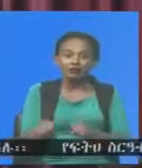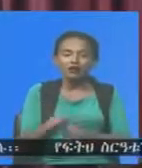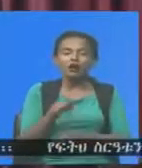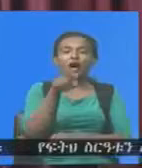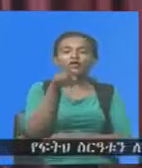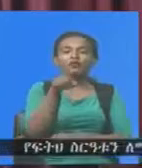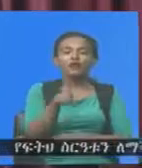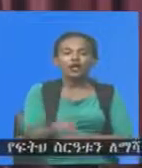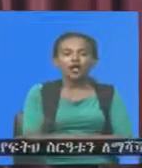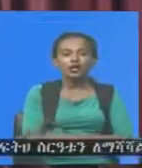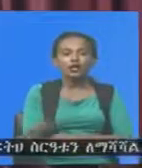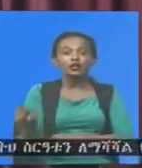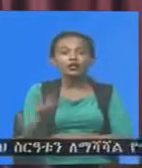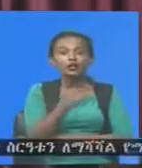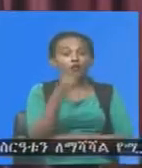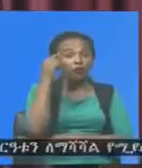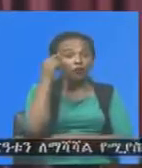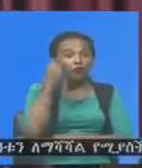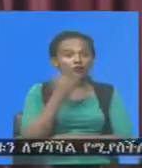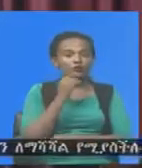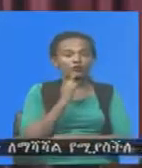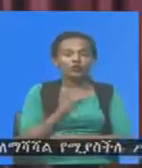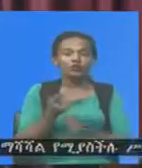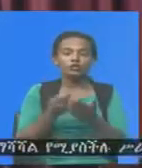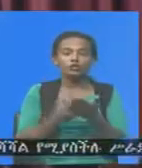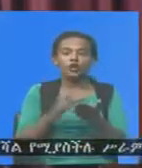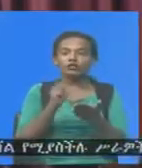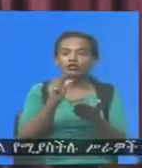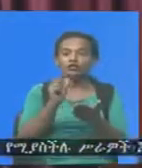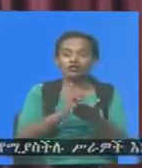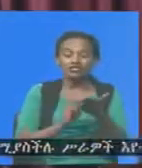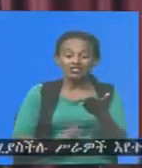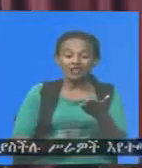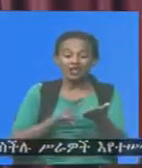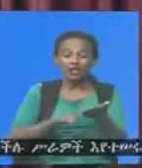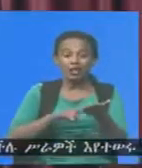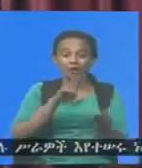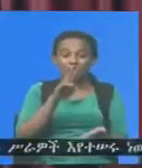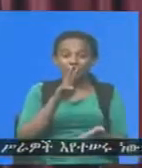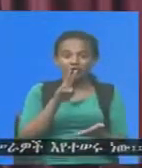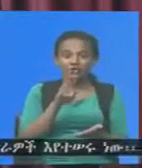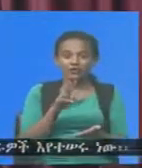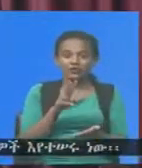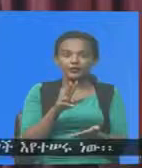አስፈላጊ እንደሆነ ማሰብ ጥሩ ነው። ከዚሁ ጋር ትንሽ እንደው ዘርዘር አድርጌ ለማንሳት